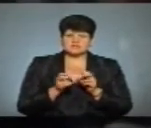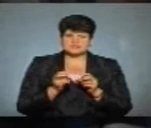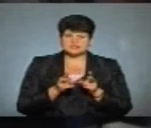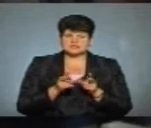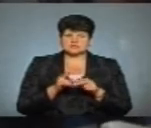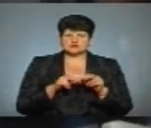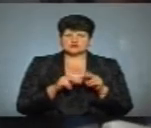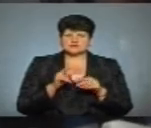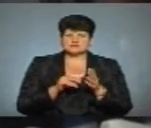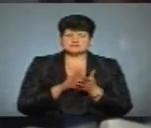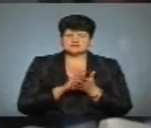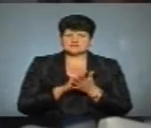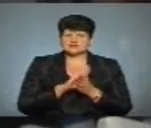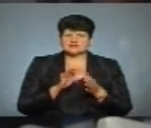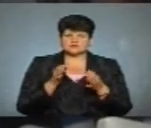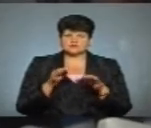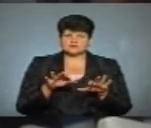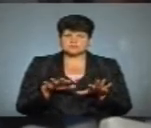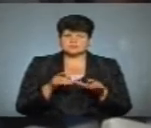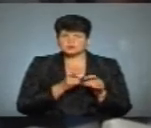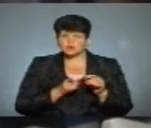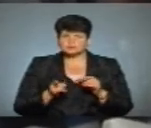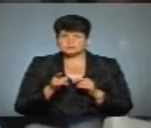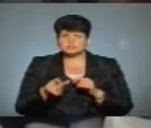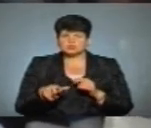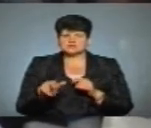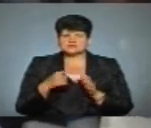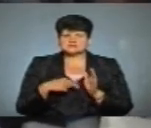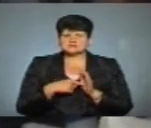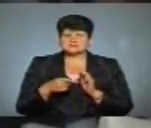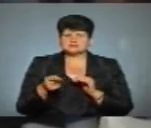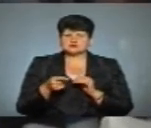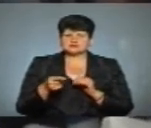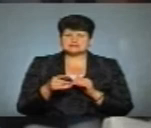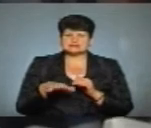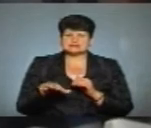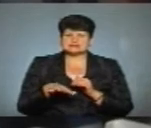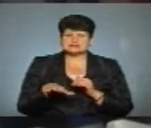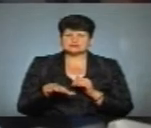у недозволеному місці на об'їзній дорозі міста Тернополя на території